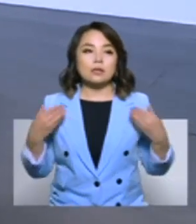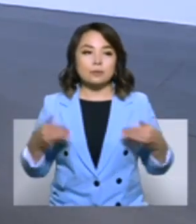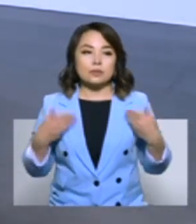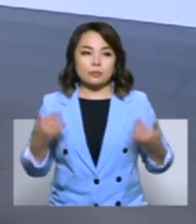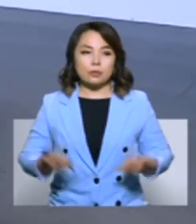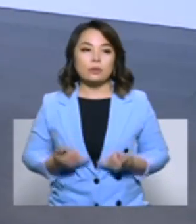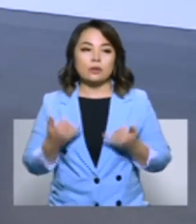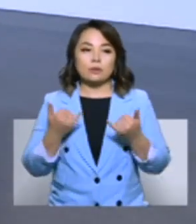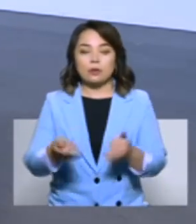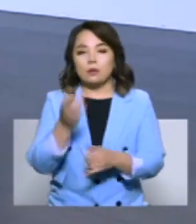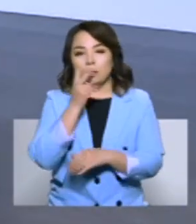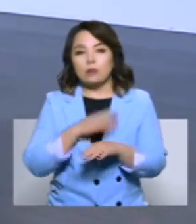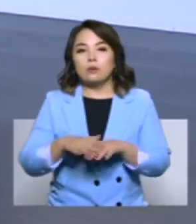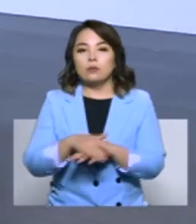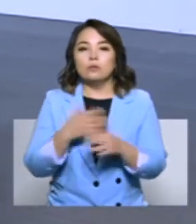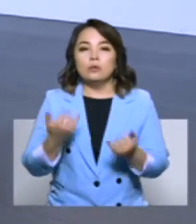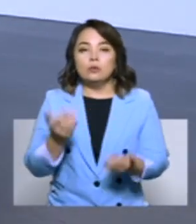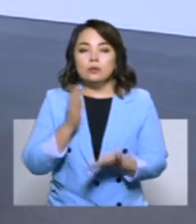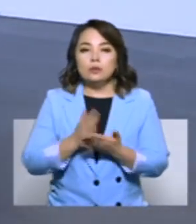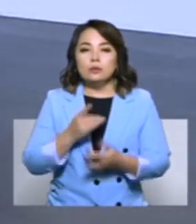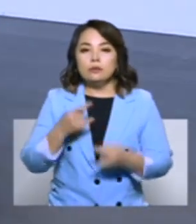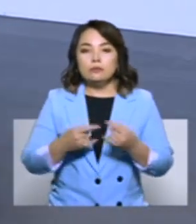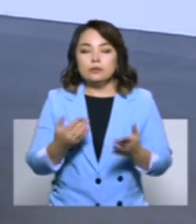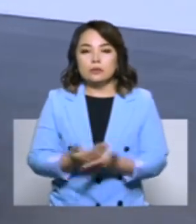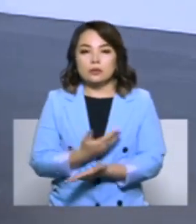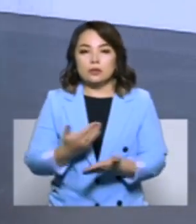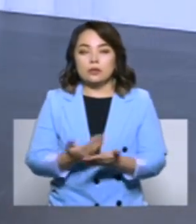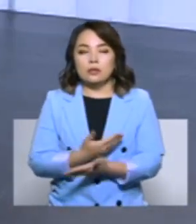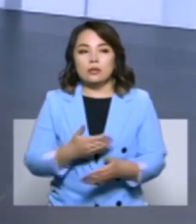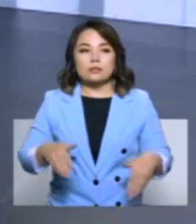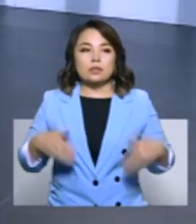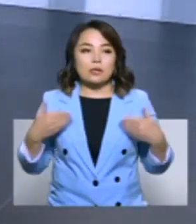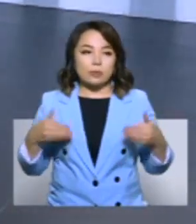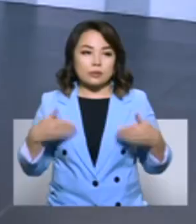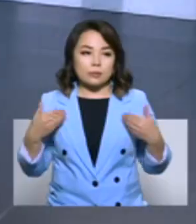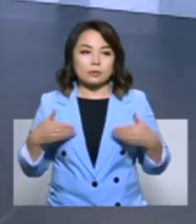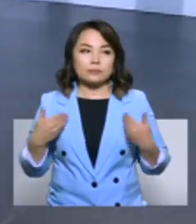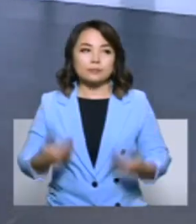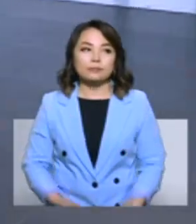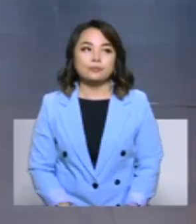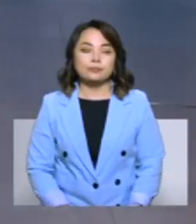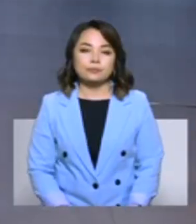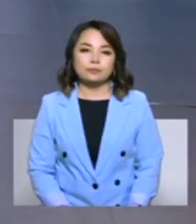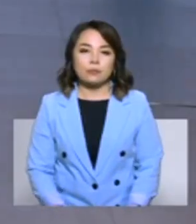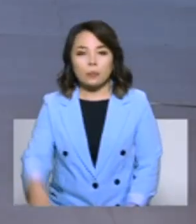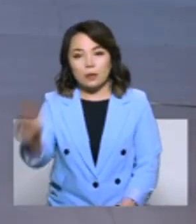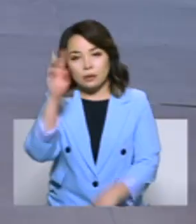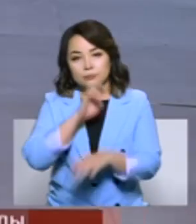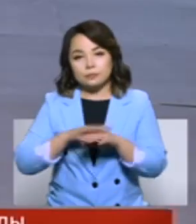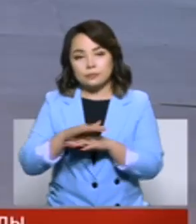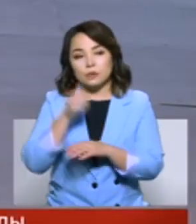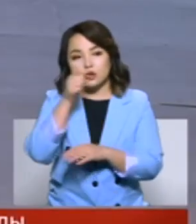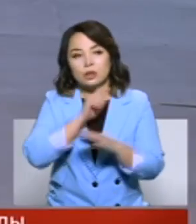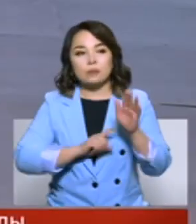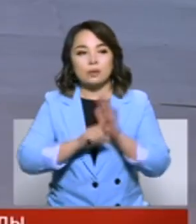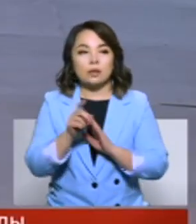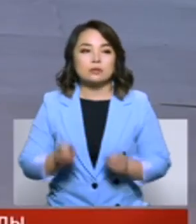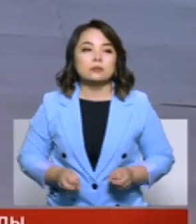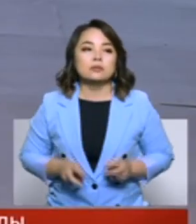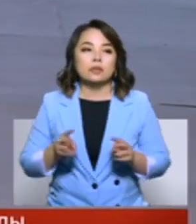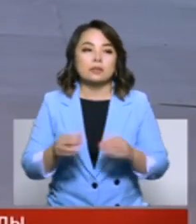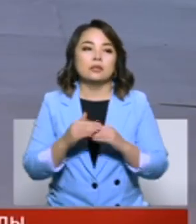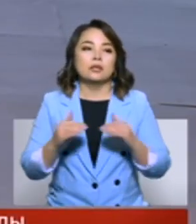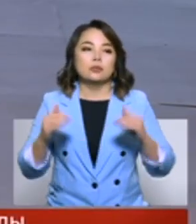Қайырлы күн, тікелей эфирде ақпарат, студияда Ләйлә Дулатқызы, Сурда аудармада әріптесім Шырын Жанғабыл. Елімізде жыл басынан бері қылмыс